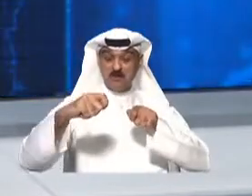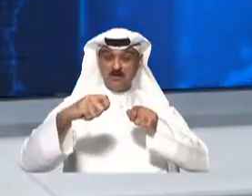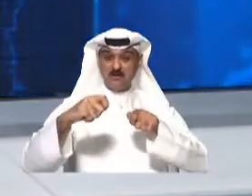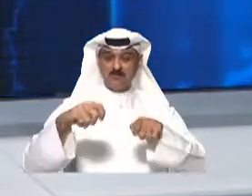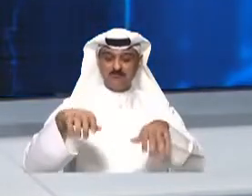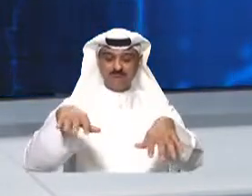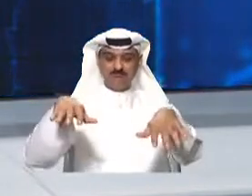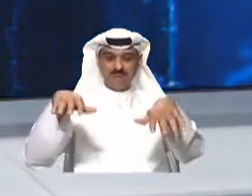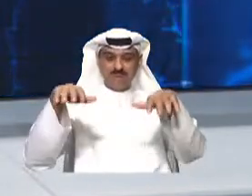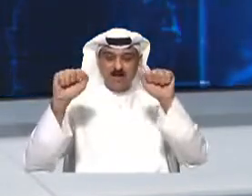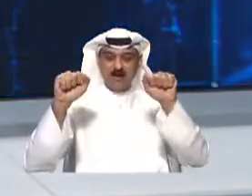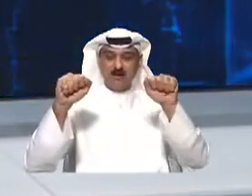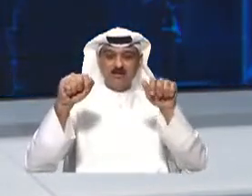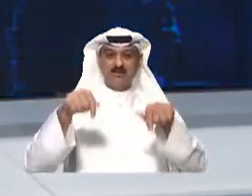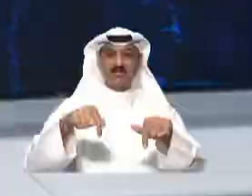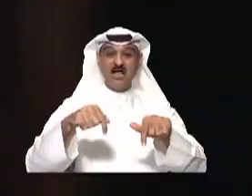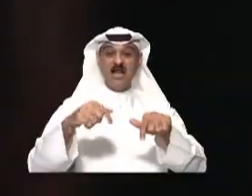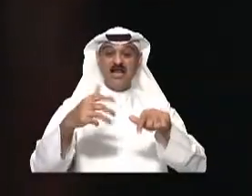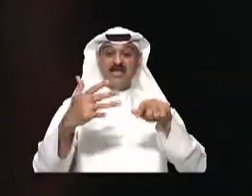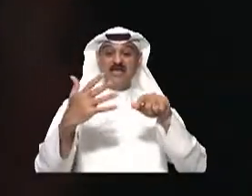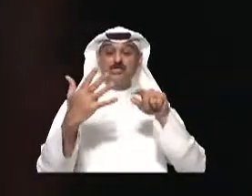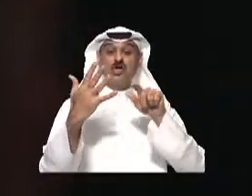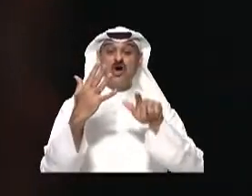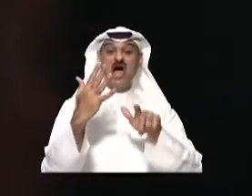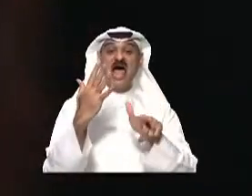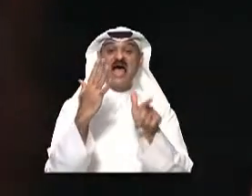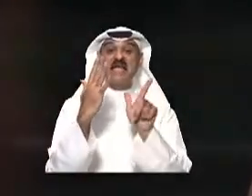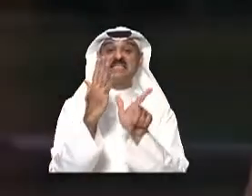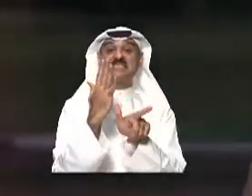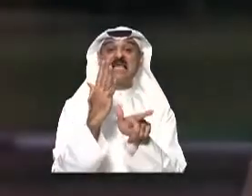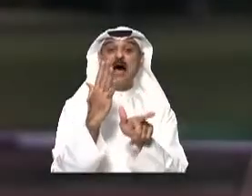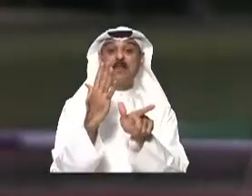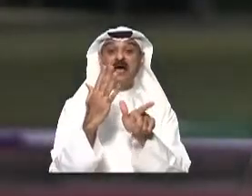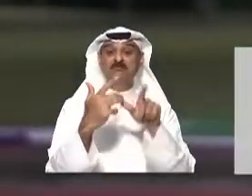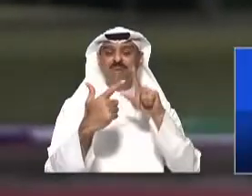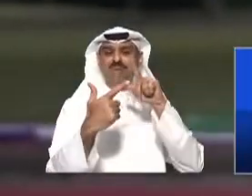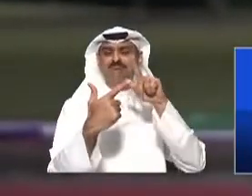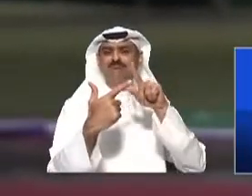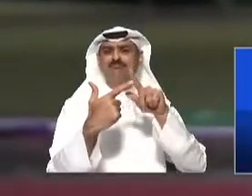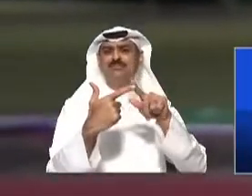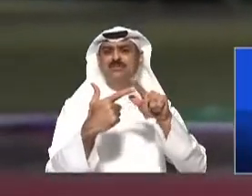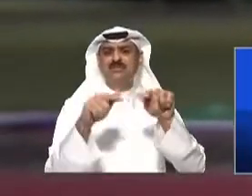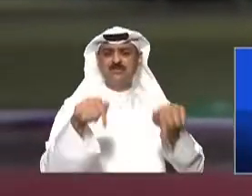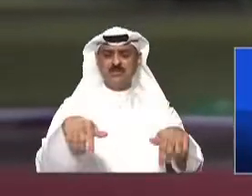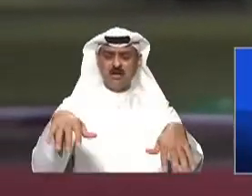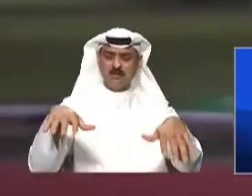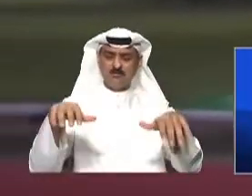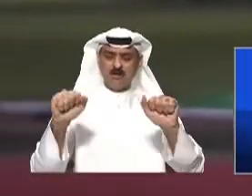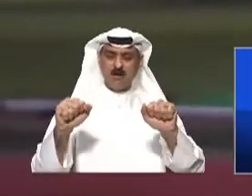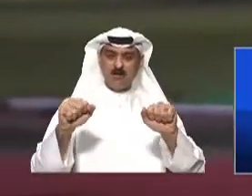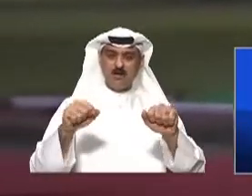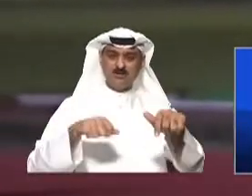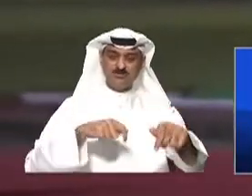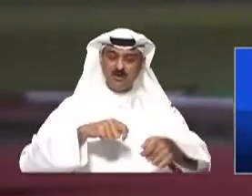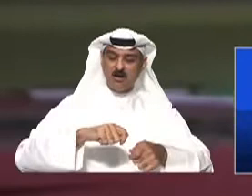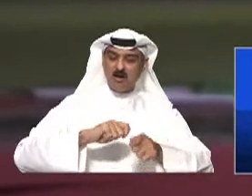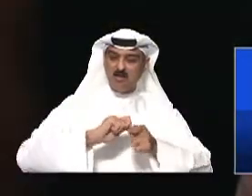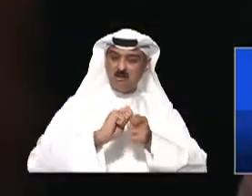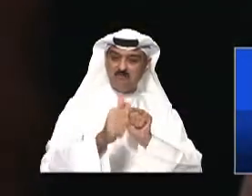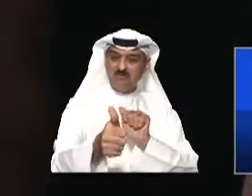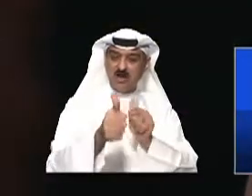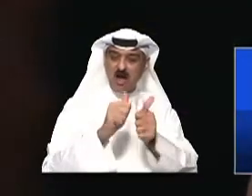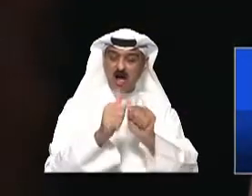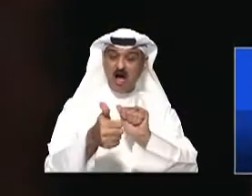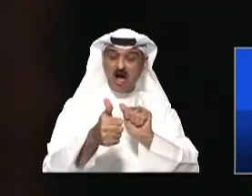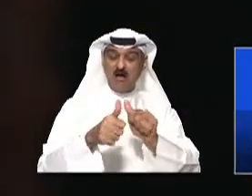للمسابقة، إذ حل في المركز السابع وقبل الأخير بزمن قدره 13 ثانية و69 جزءا